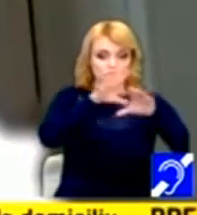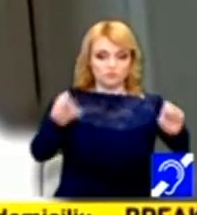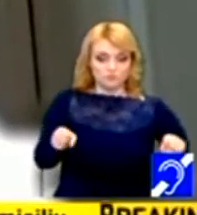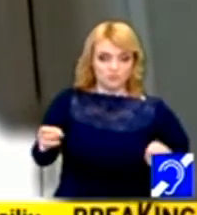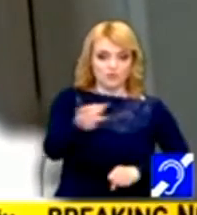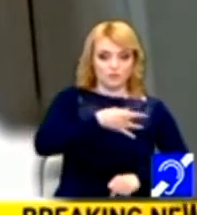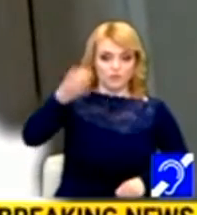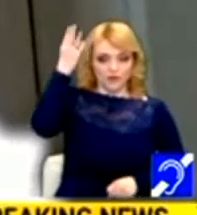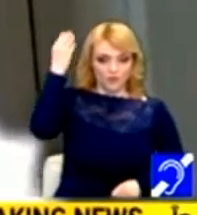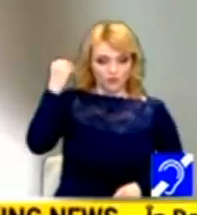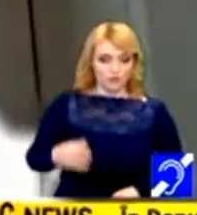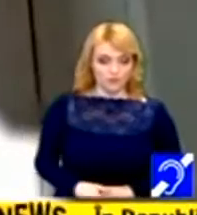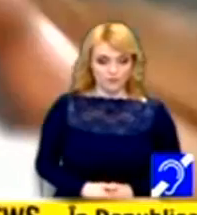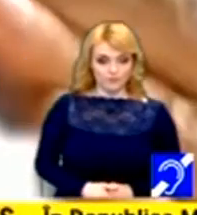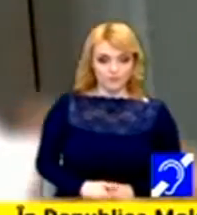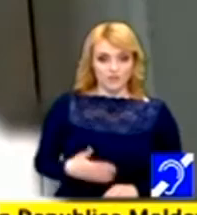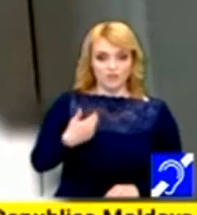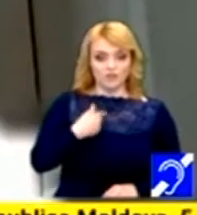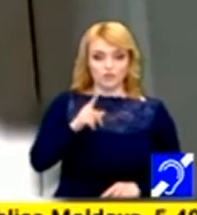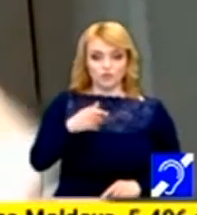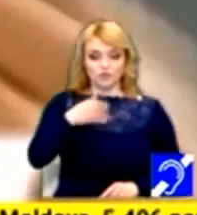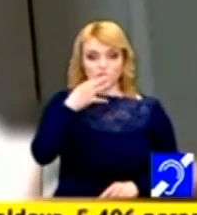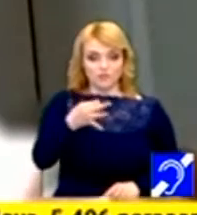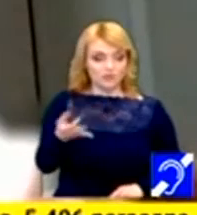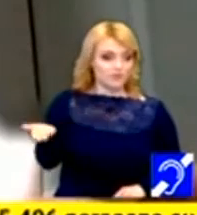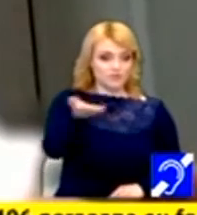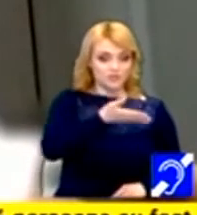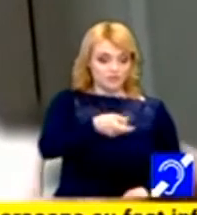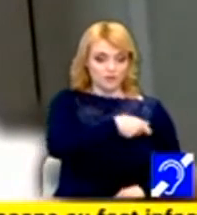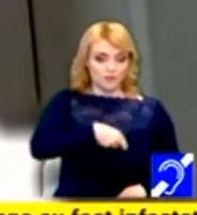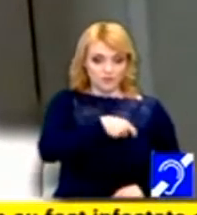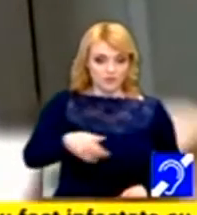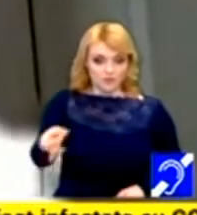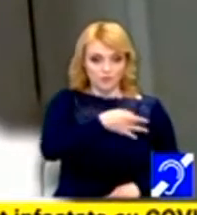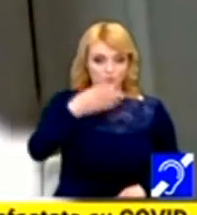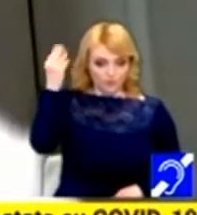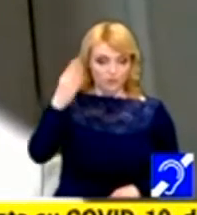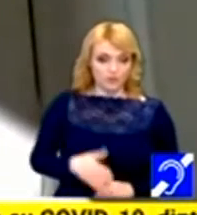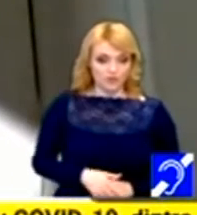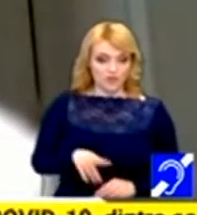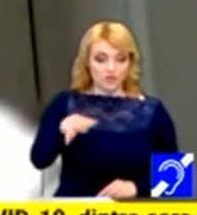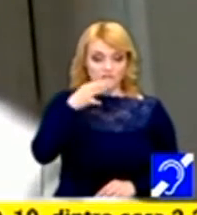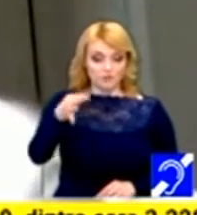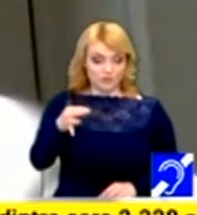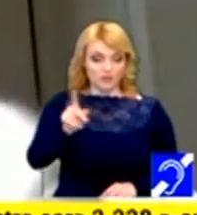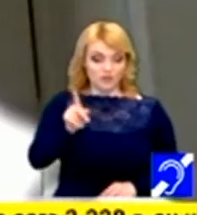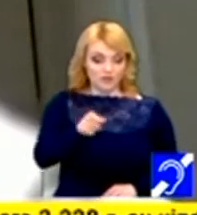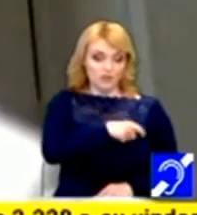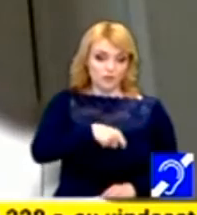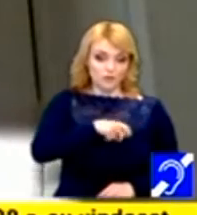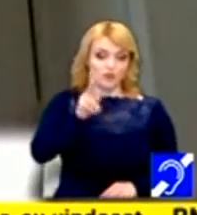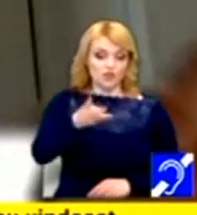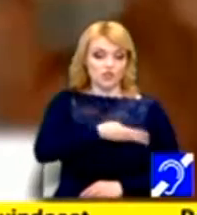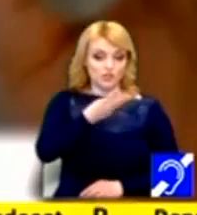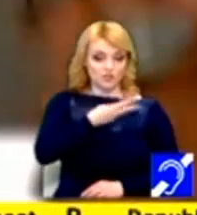noastră societate. Apelul nostru a fost către toți deputații Republicii Moldova. Andrei Năstase precizează însă că deputații care ar